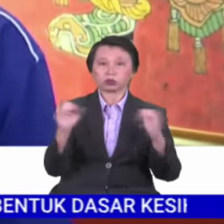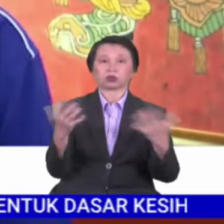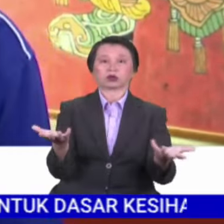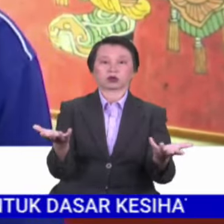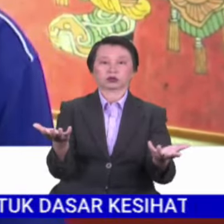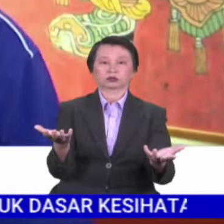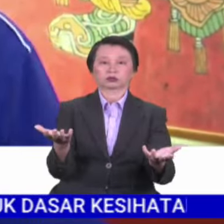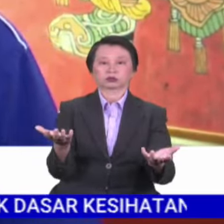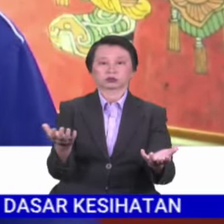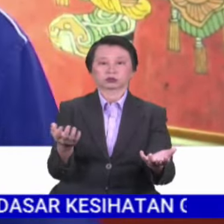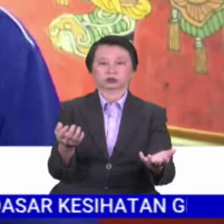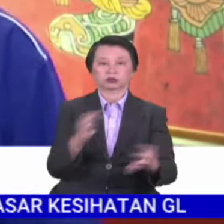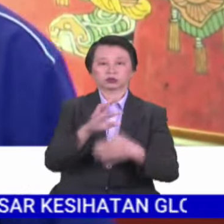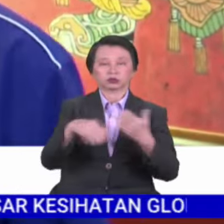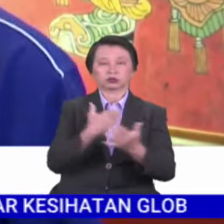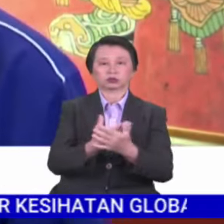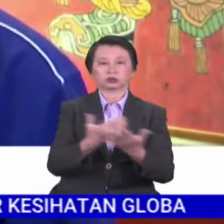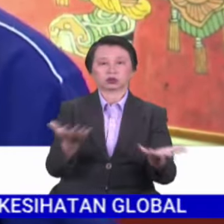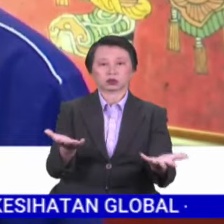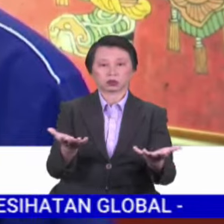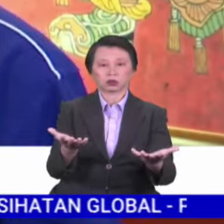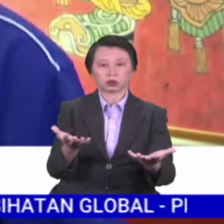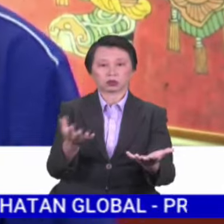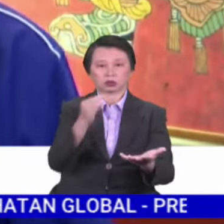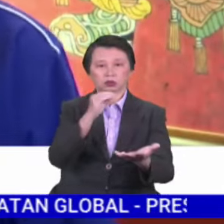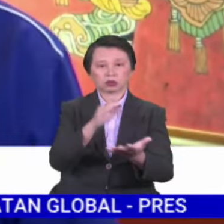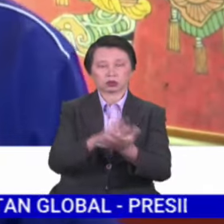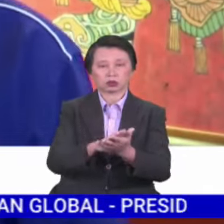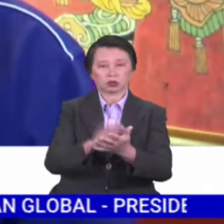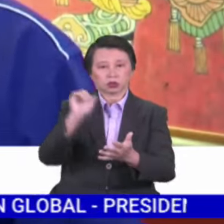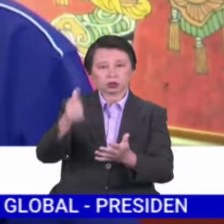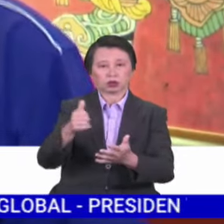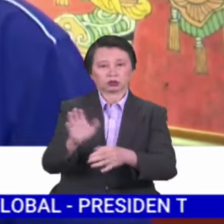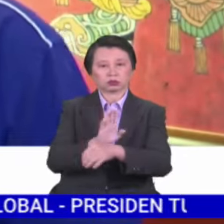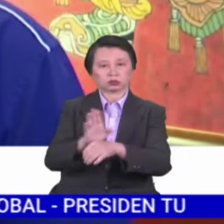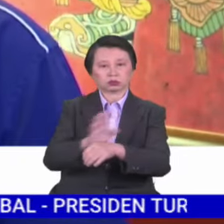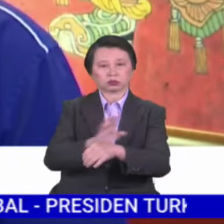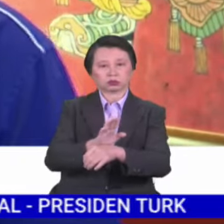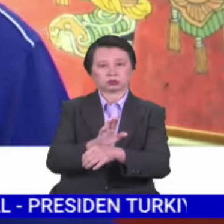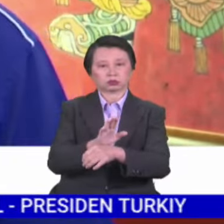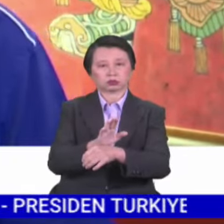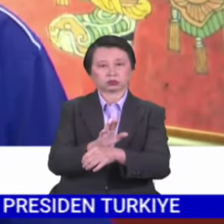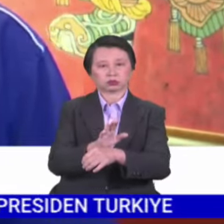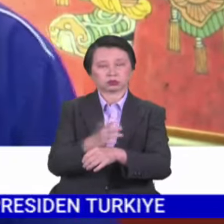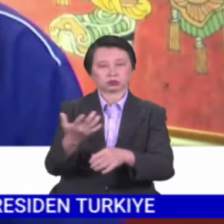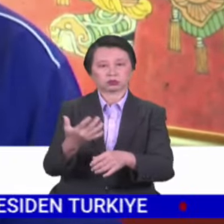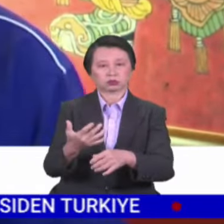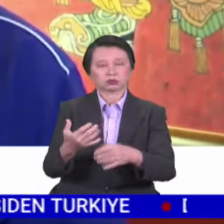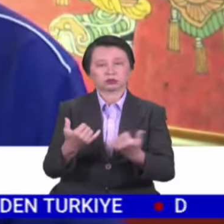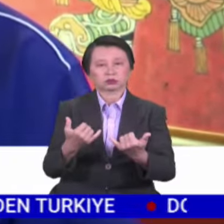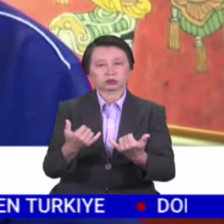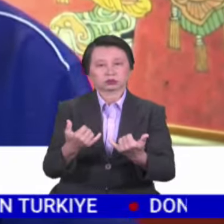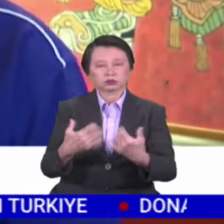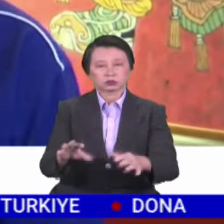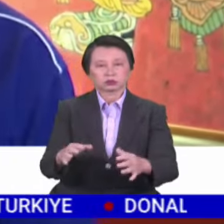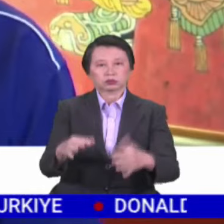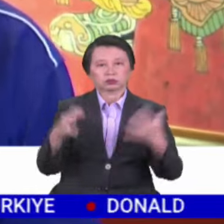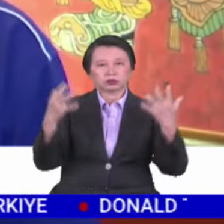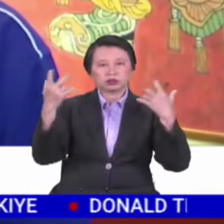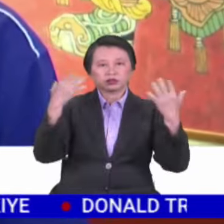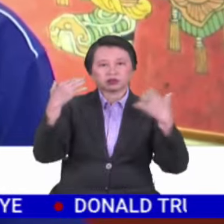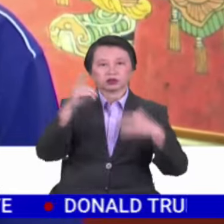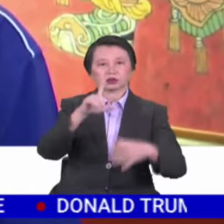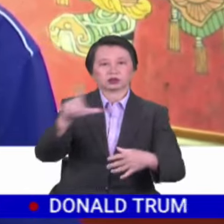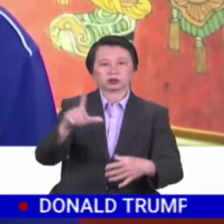ada kerja di sini. Cuma beri kerja, government semua, lebih itu peniaga-peniaga kecil. Anak-anak muda, memang mereka tidak